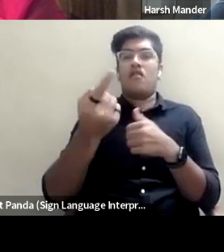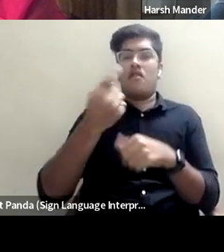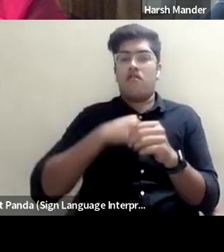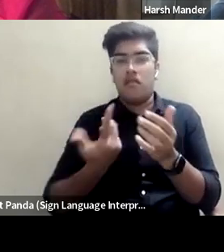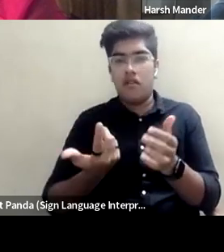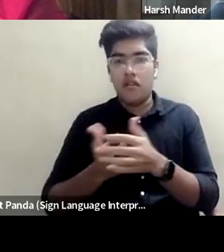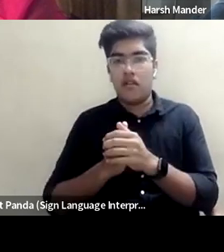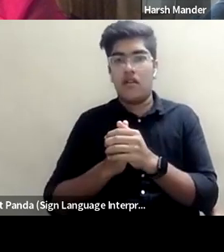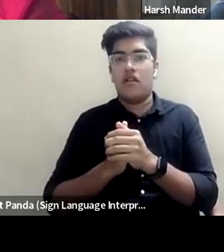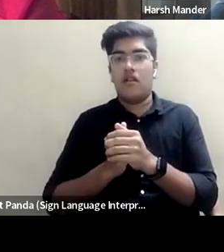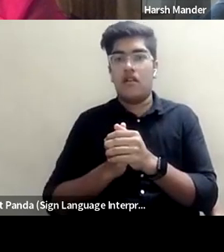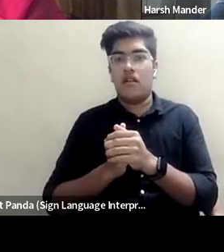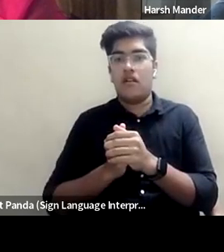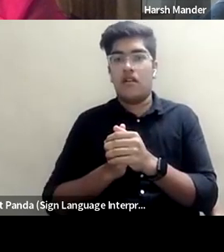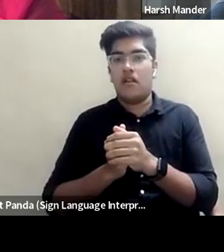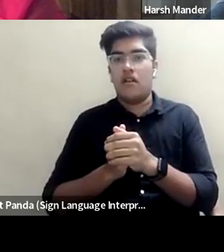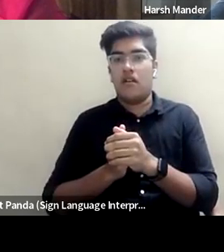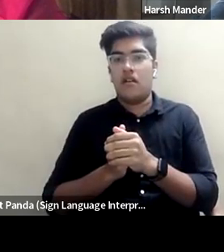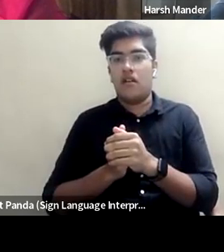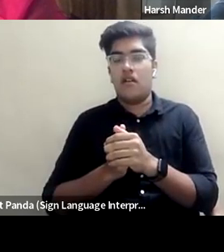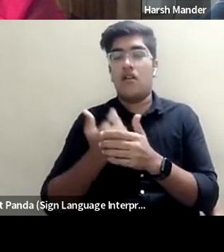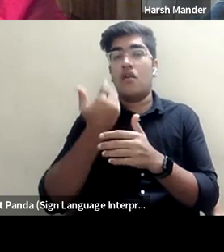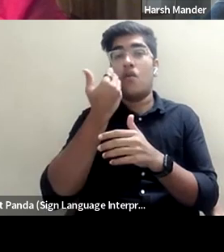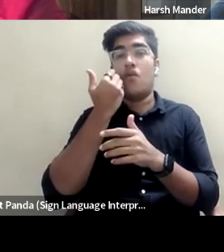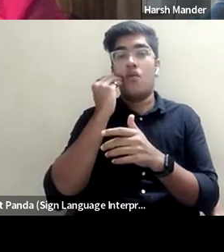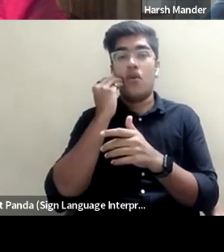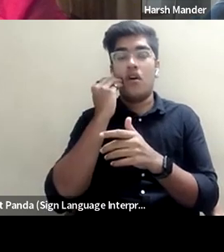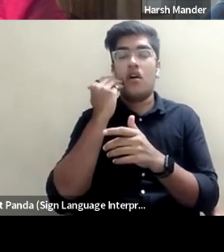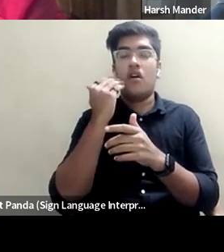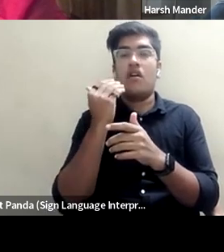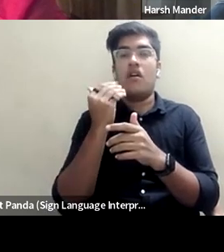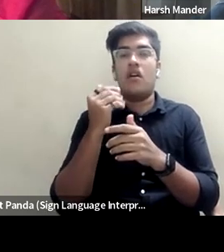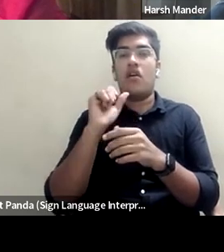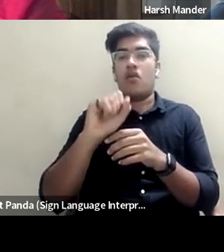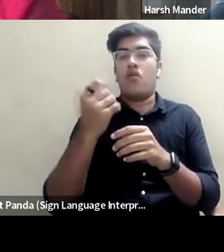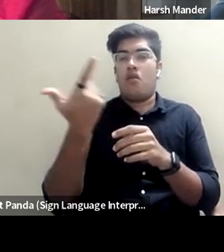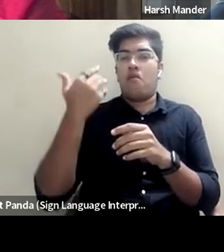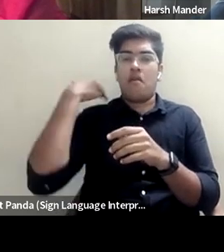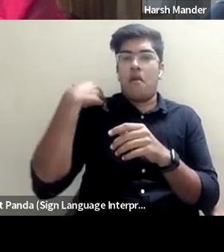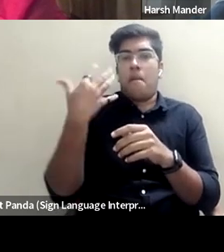मैं जब पहलू खान के पीठ पे चाबुक लगे, मेरे पीठ में दर्द उठे.